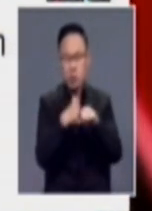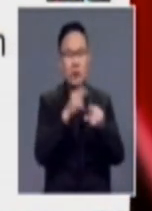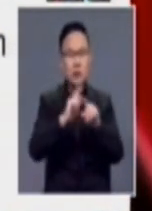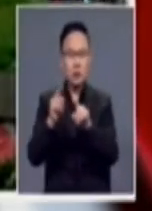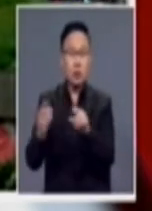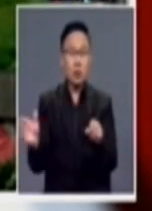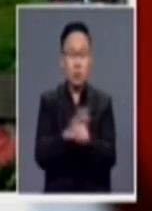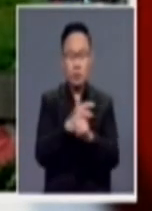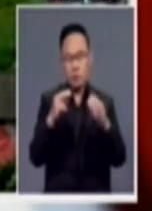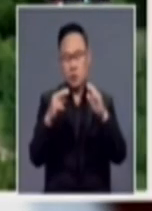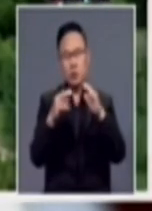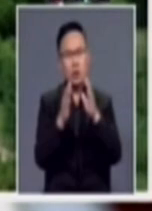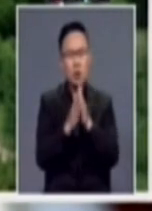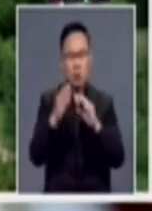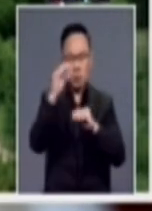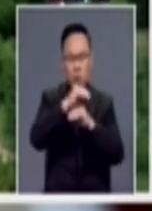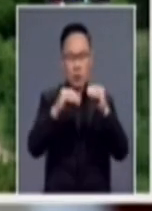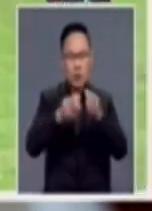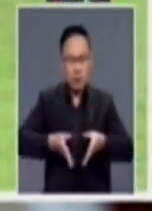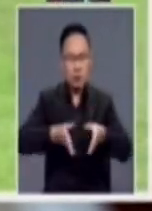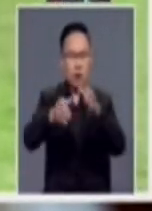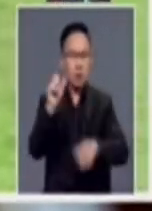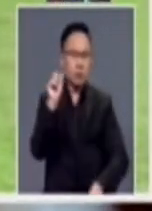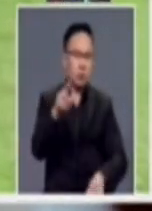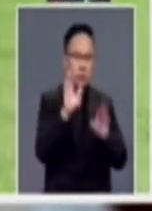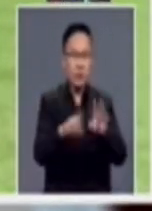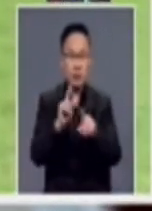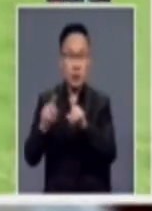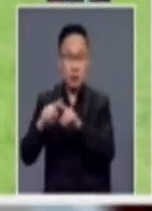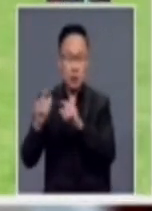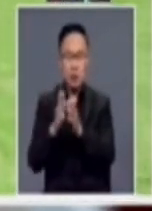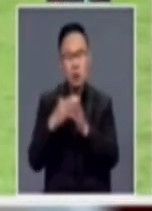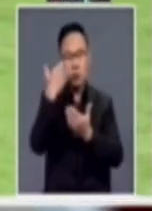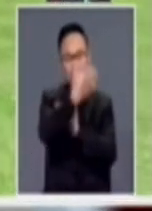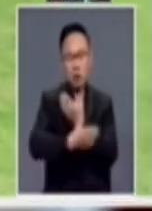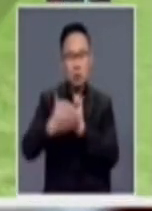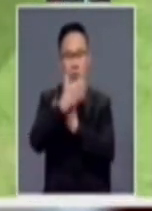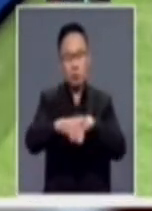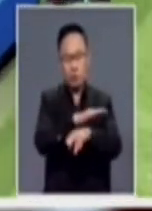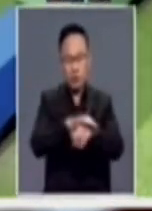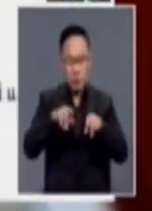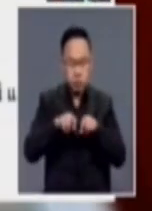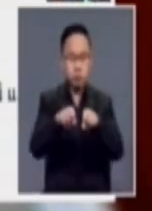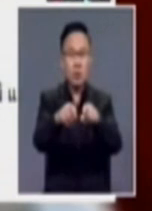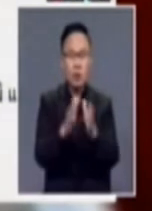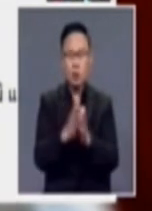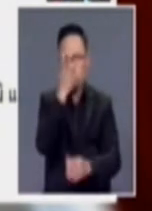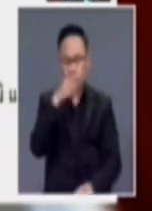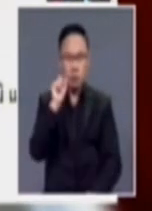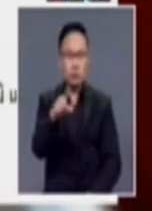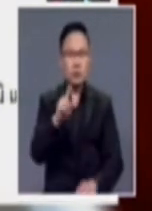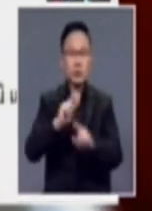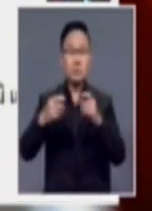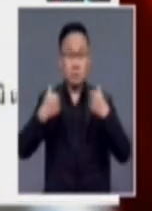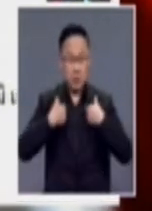ก่อสร้างทางหลวงระหว่างเมืองหลายโครงการรวมทั้งโครงการรถไฟทางคู่และรถไฟความเร็วสูงขณะที่การขนส่งท